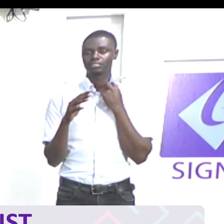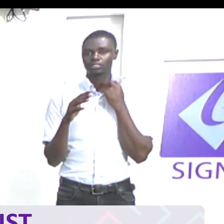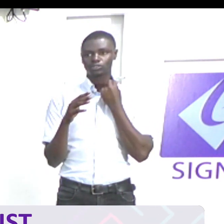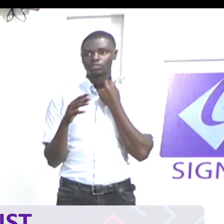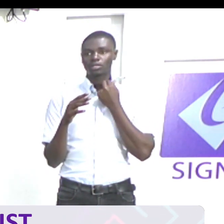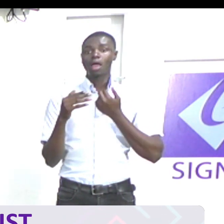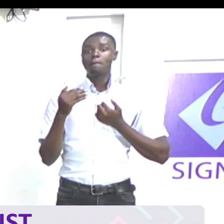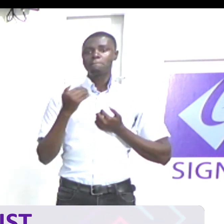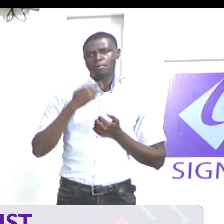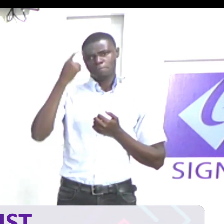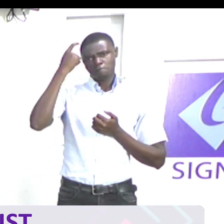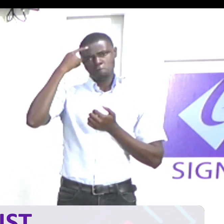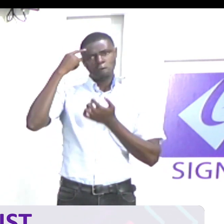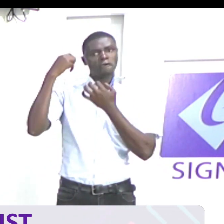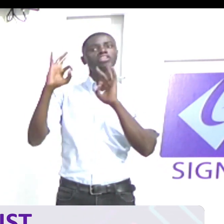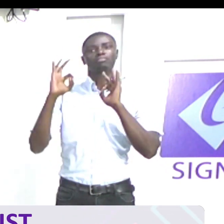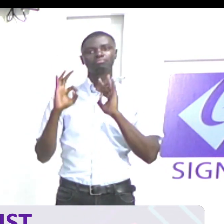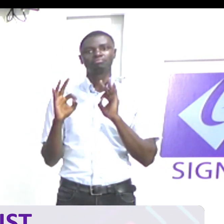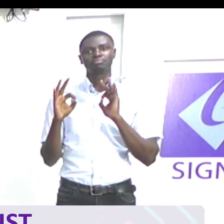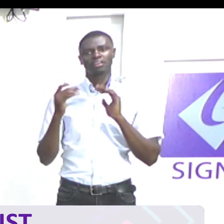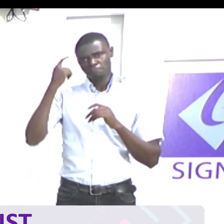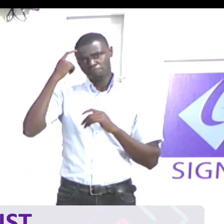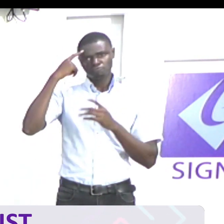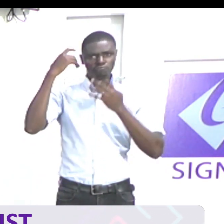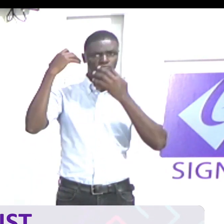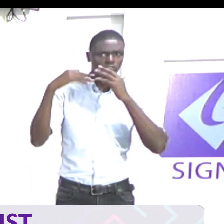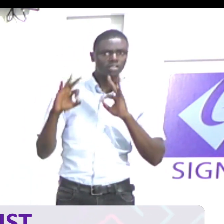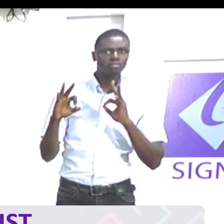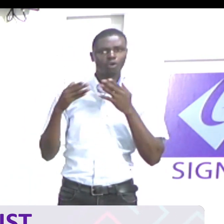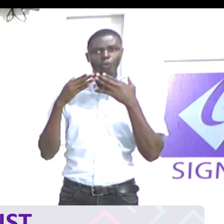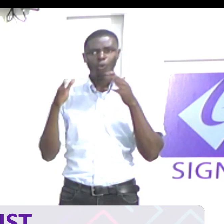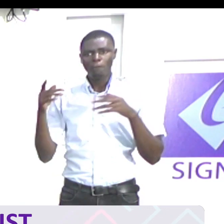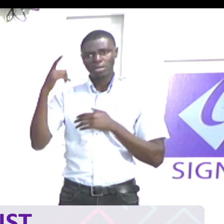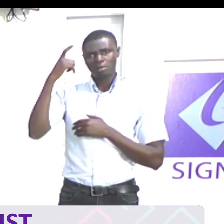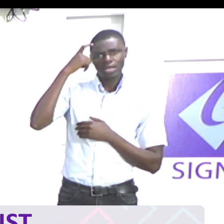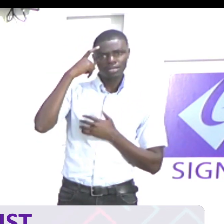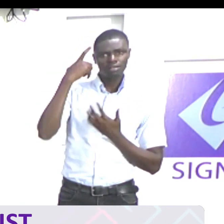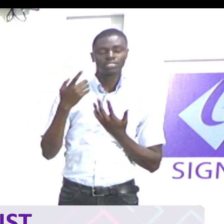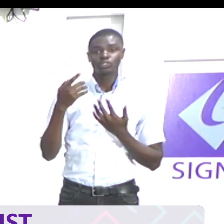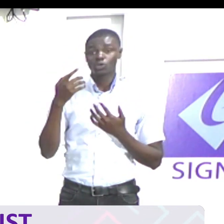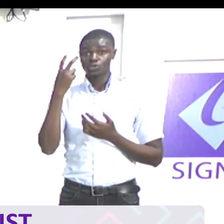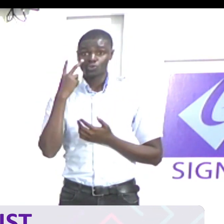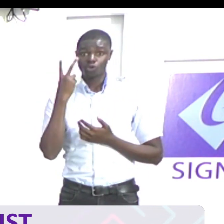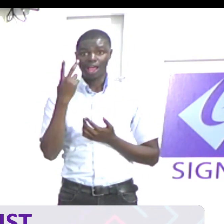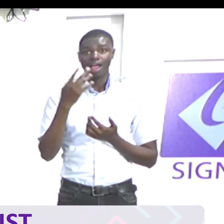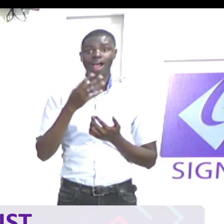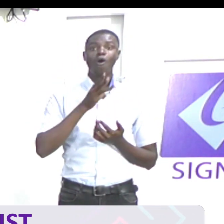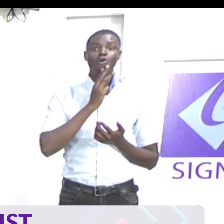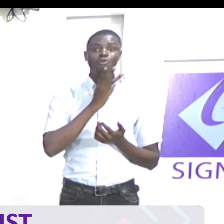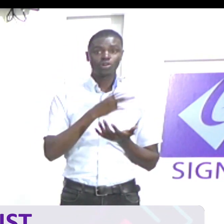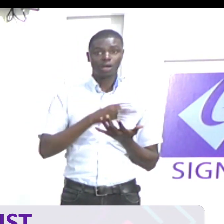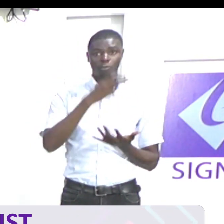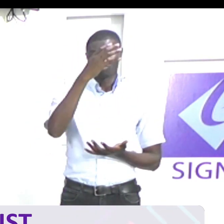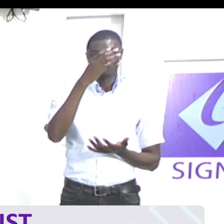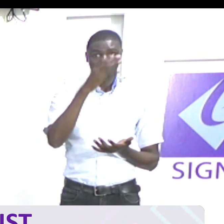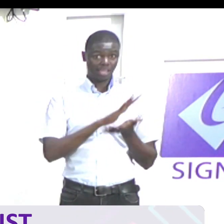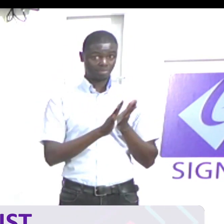mtu free minded? Mimi ule free minded open. Mimi ule msee unaona ile chupa ya maji. Right. Kama haina maji.